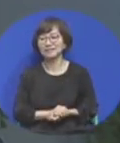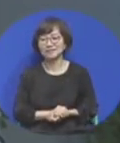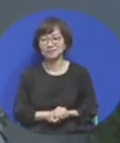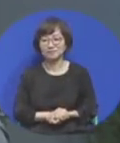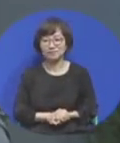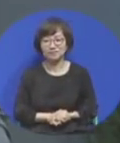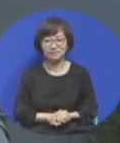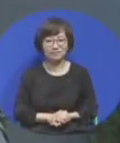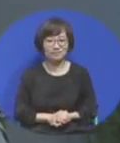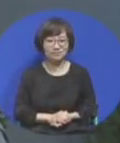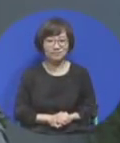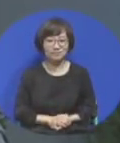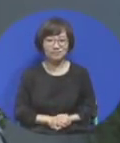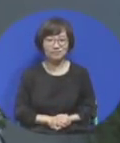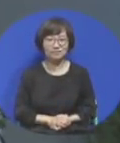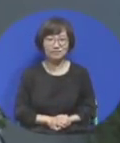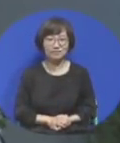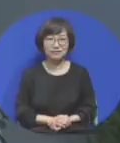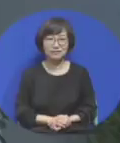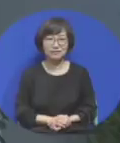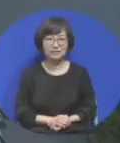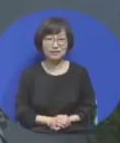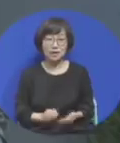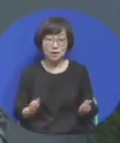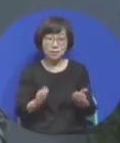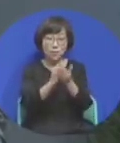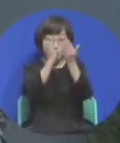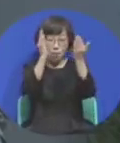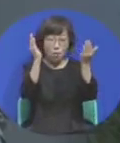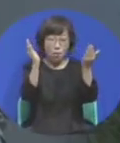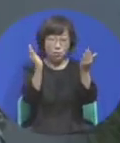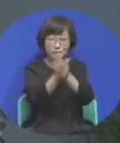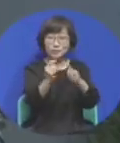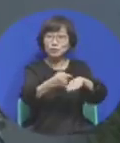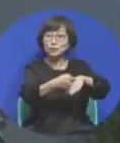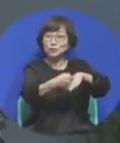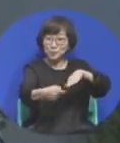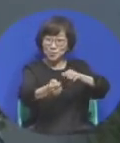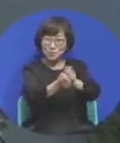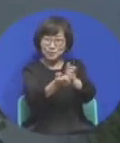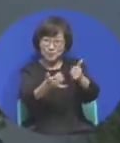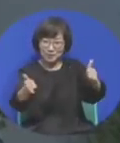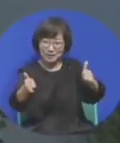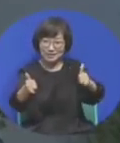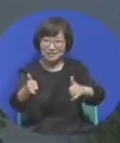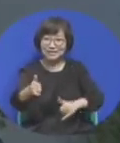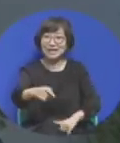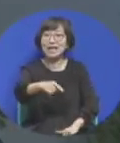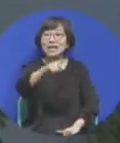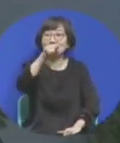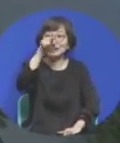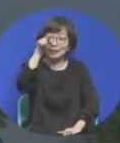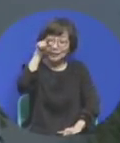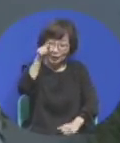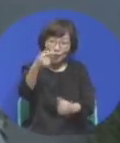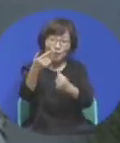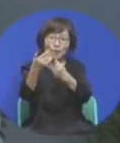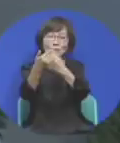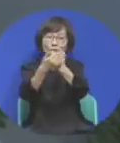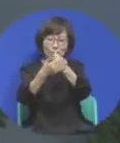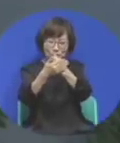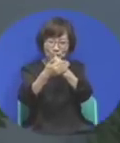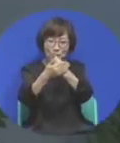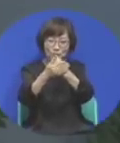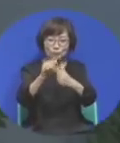verse 3. 모든 족속이 너로 말미암아 축복을 구원을 받을 것이라. And in you, all